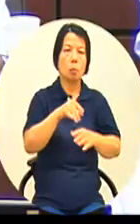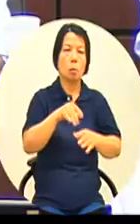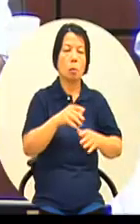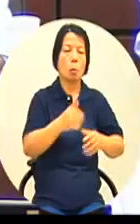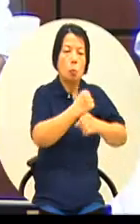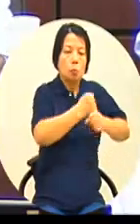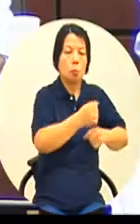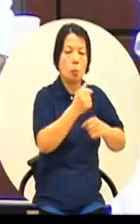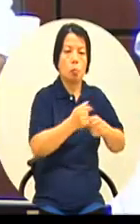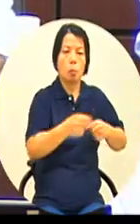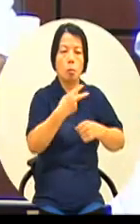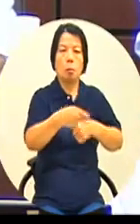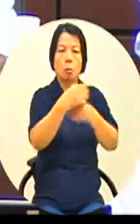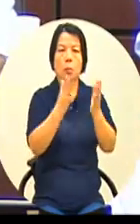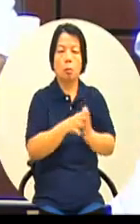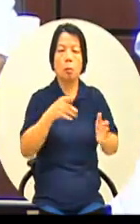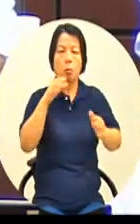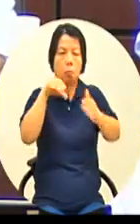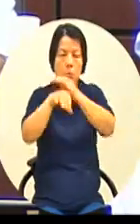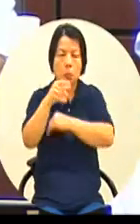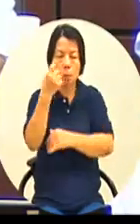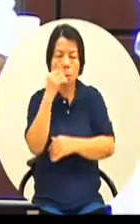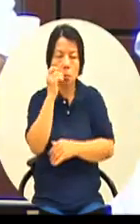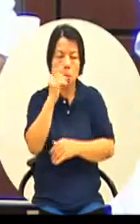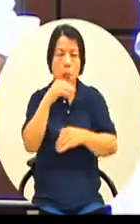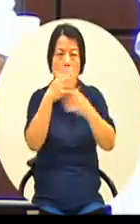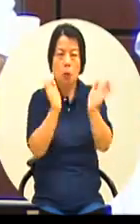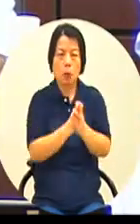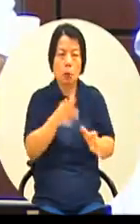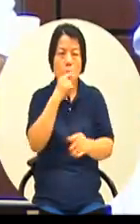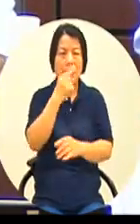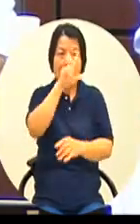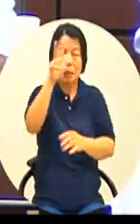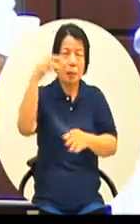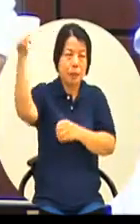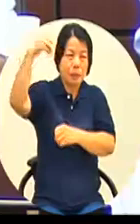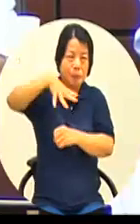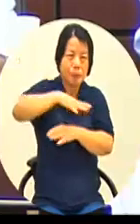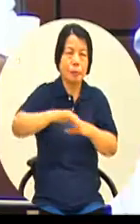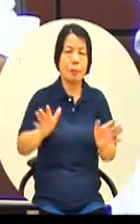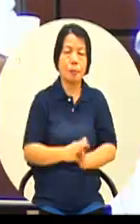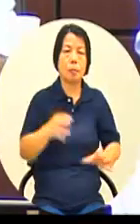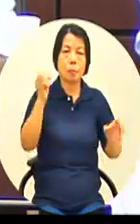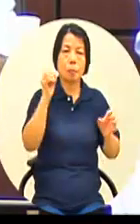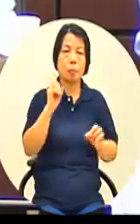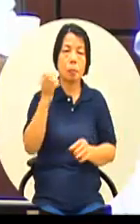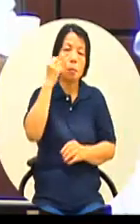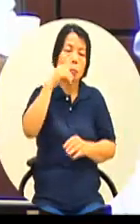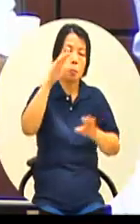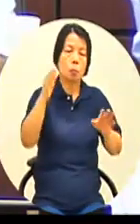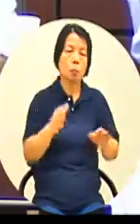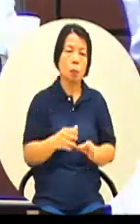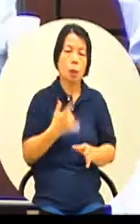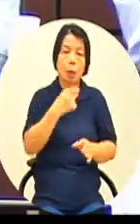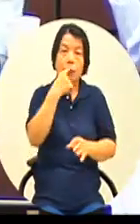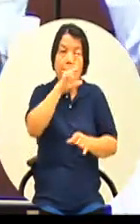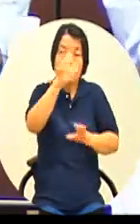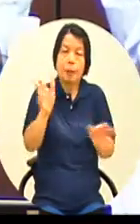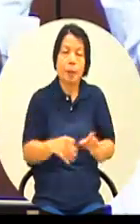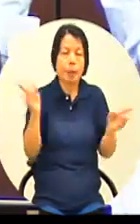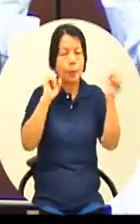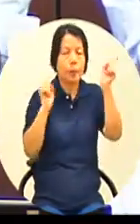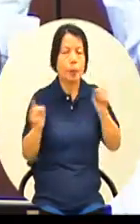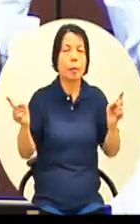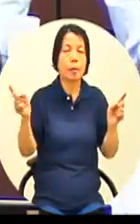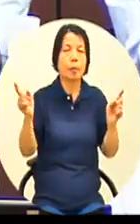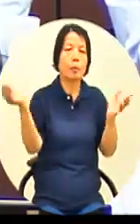线的部分呢，当然就是说有比较热一点嘛，所以这个部分如果能够把这个观光从白天延伸到晚上，那我